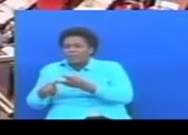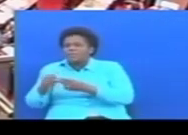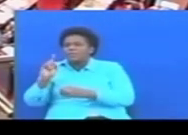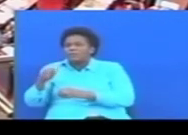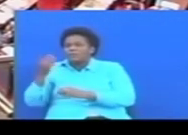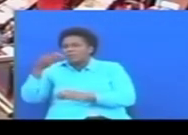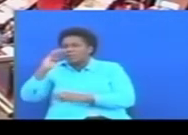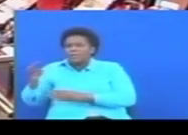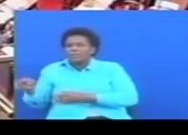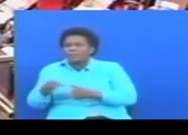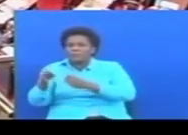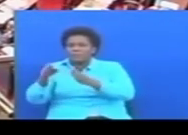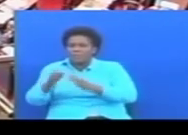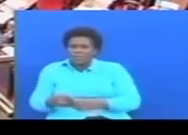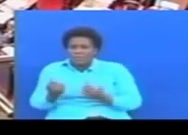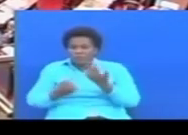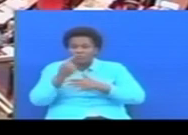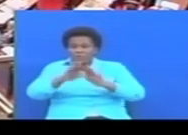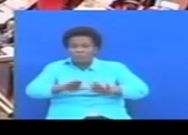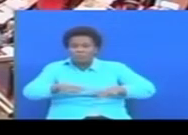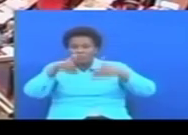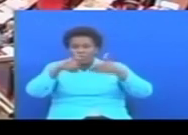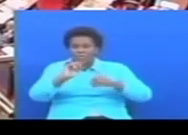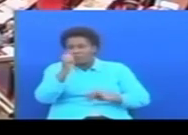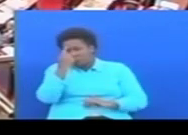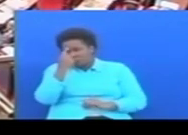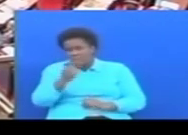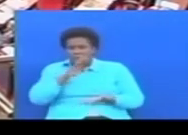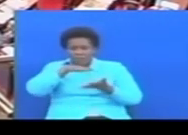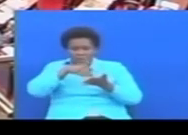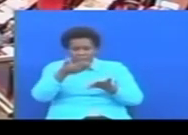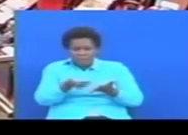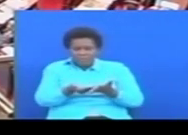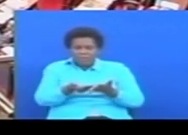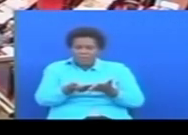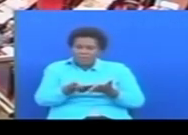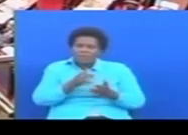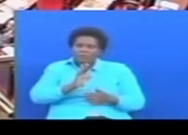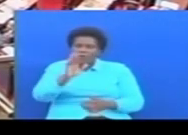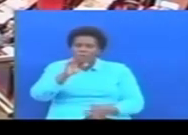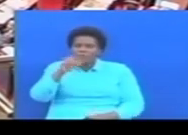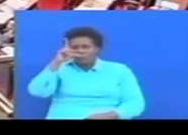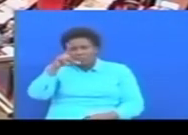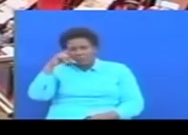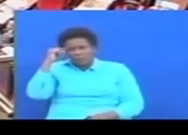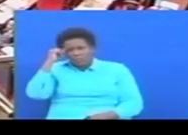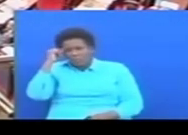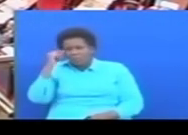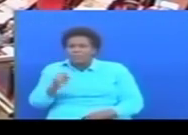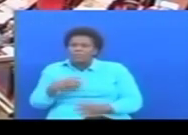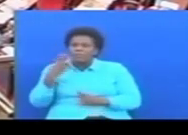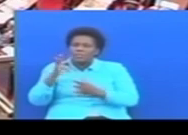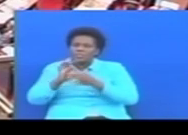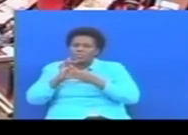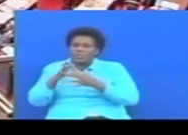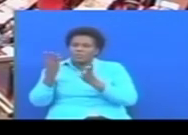hapa bungeni mjini Dodoma, mimi ni Chungarunza, mtangazaji mwenzangu alikuwa ni Grace Kingalame, na watangazaji kwa upande wa lugha ya alama